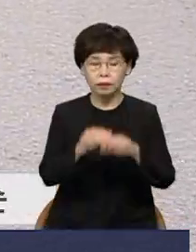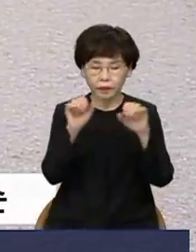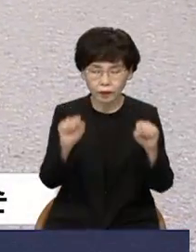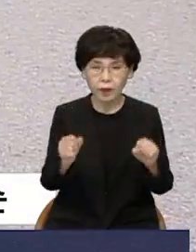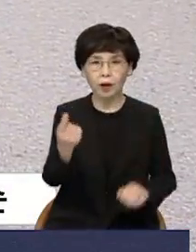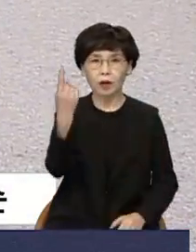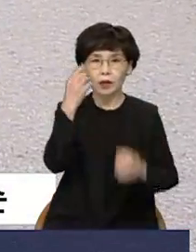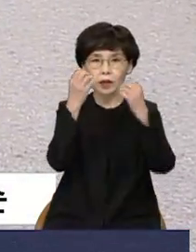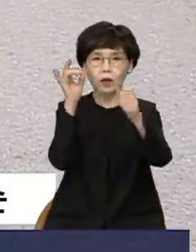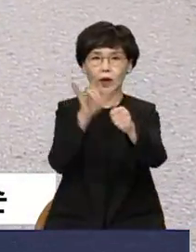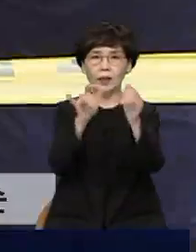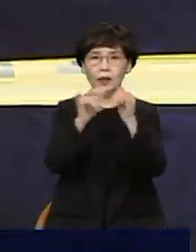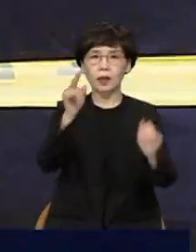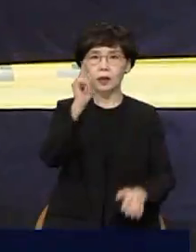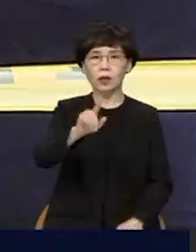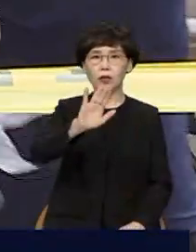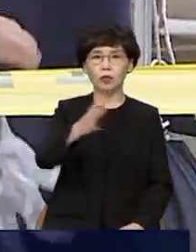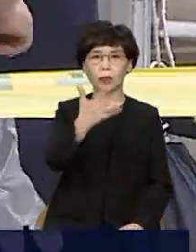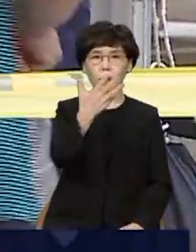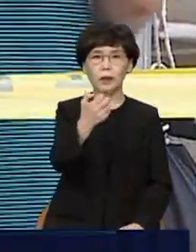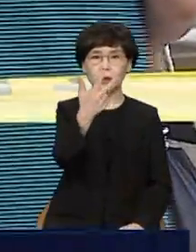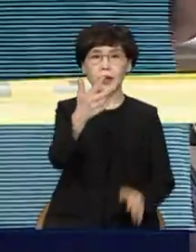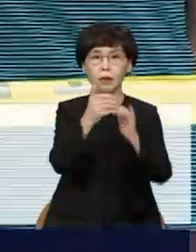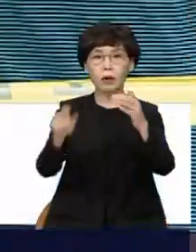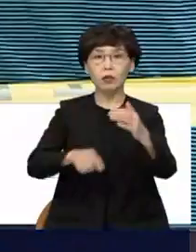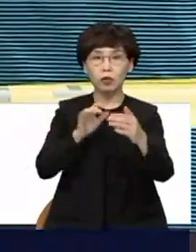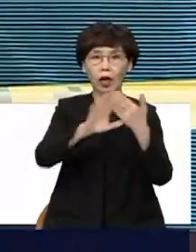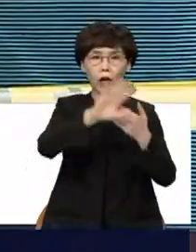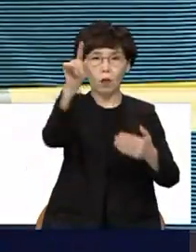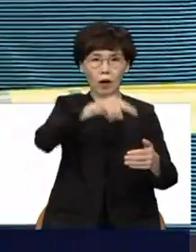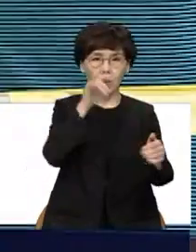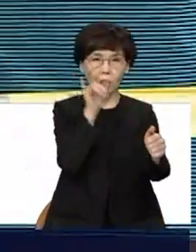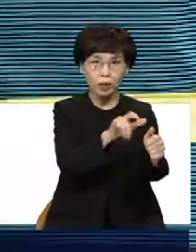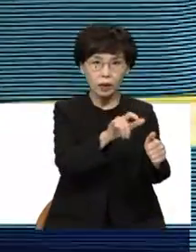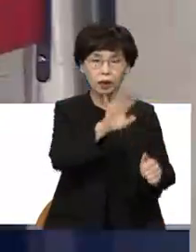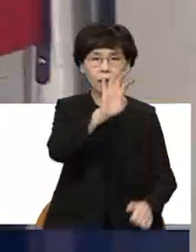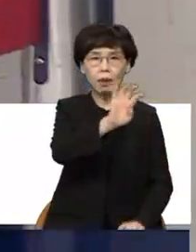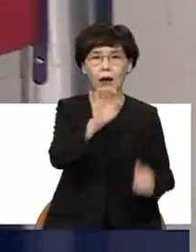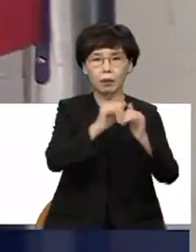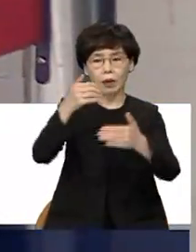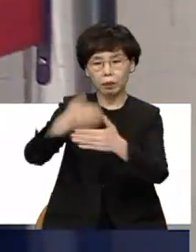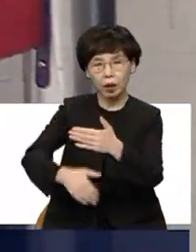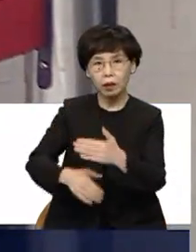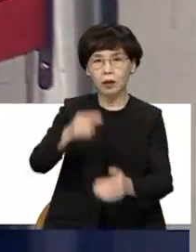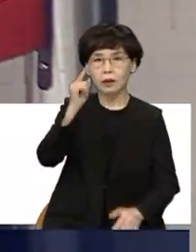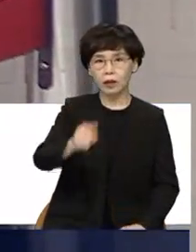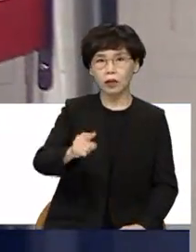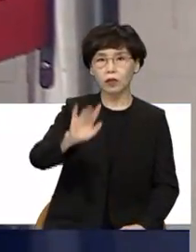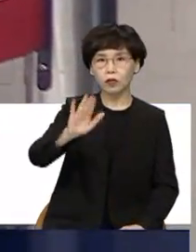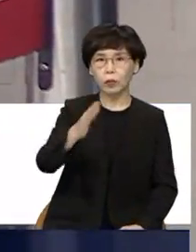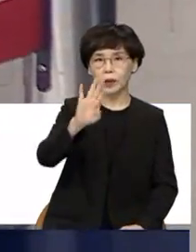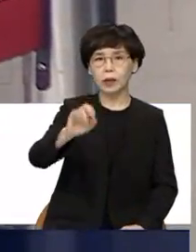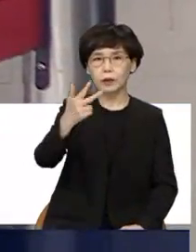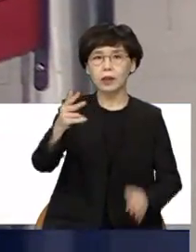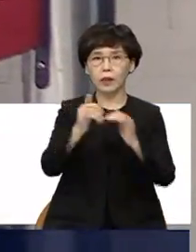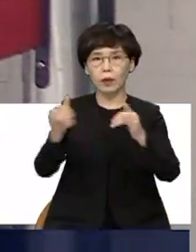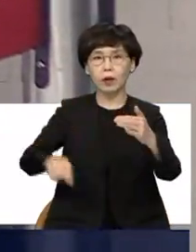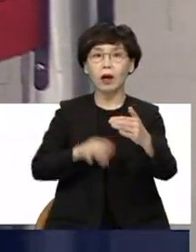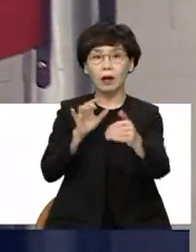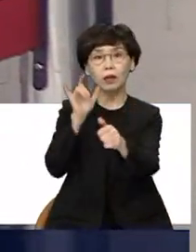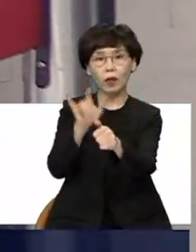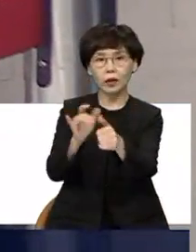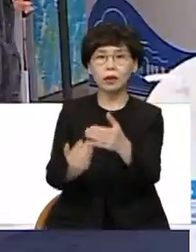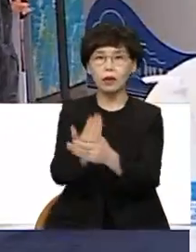어제 신규 확진자 1,987명 가운데 해외 유입 환자 40명을 제외한 1,947명이